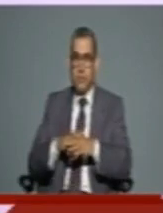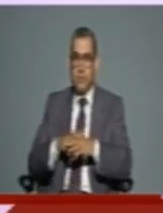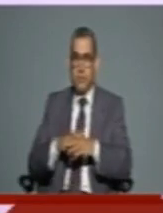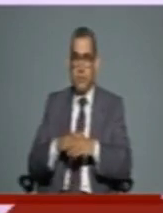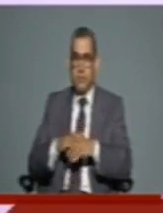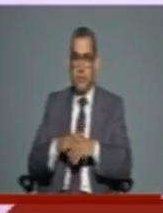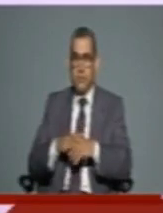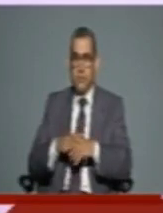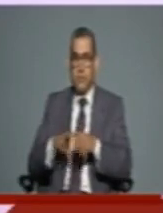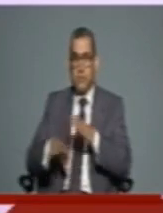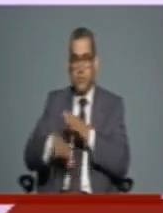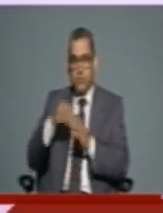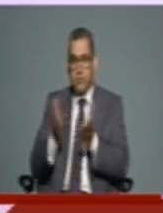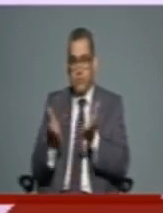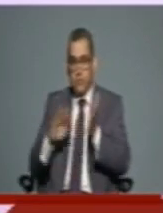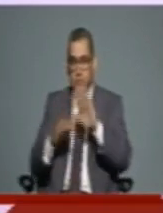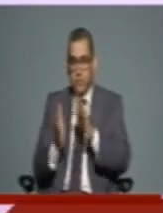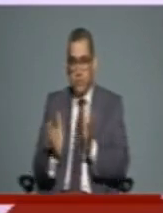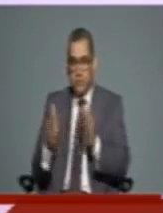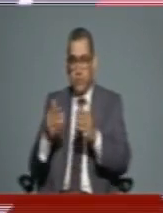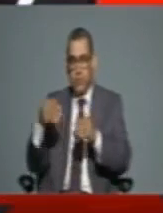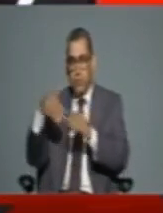التغليف وعمل